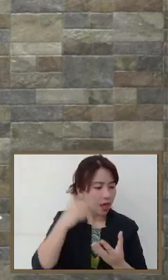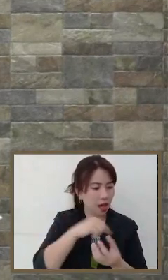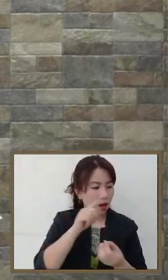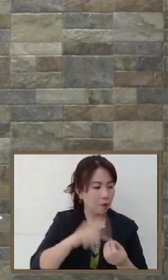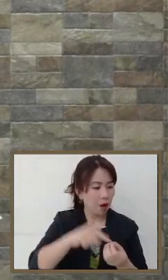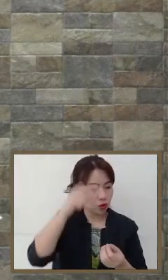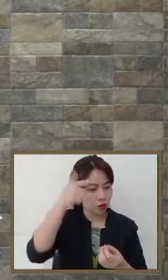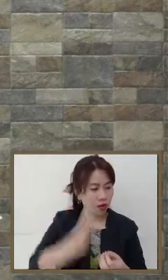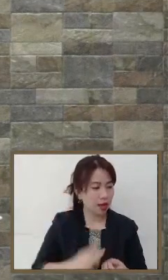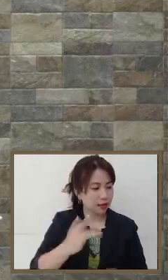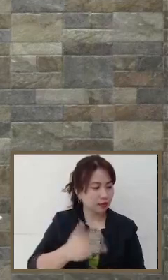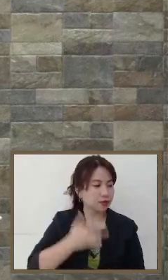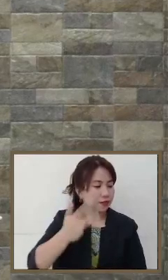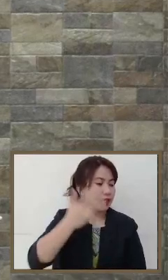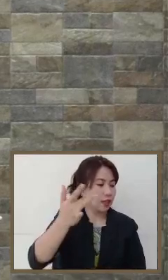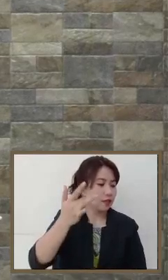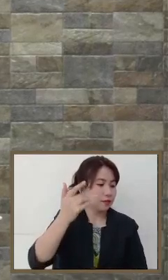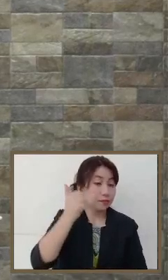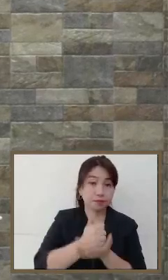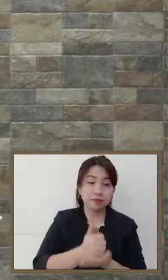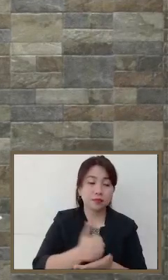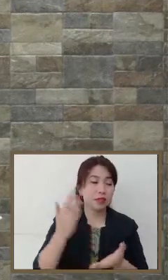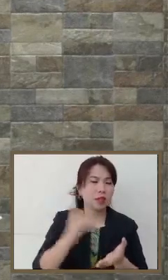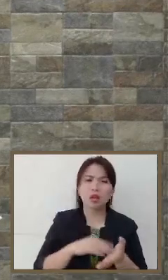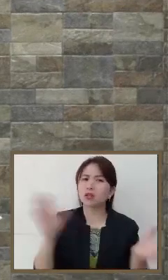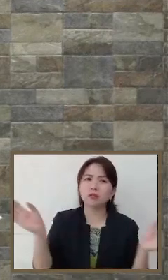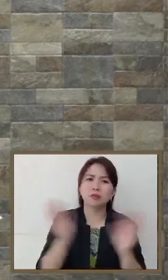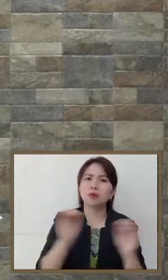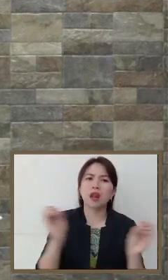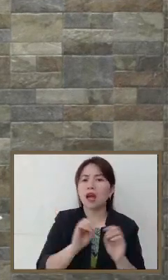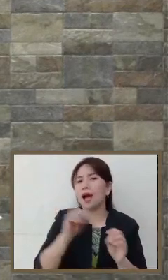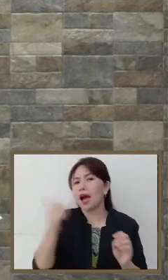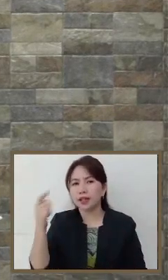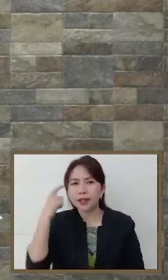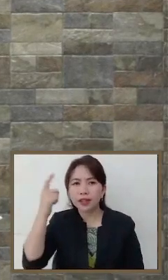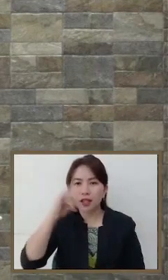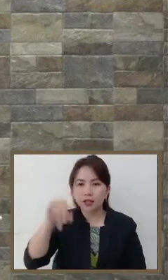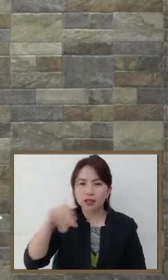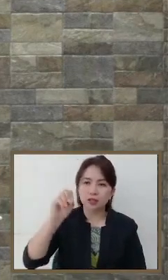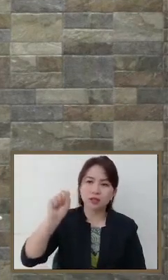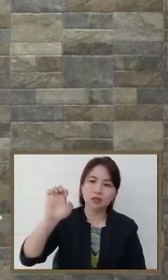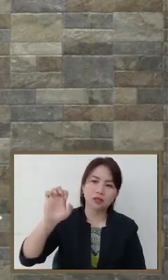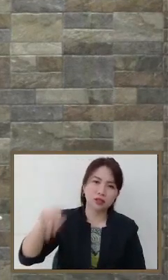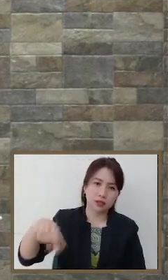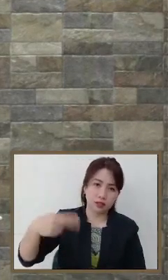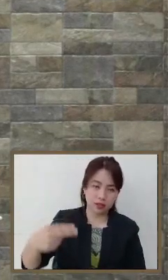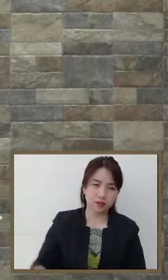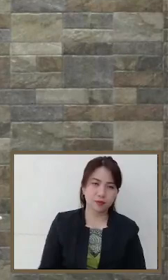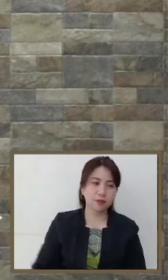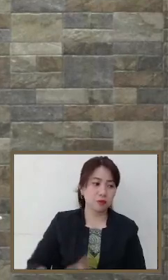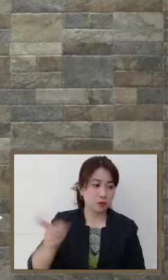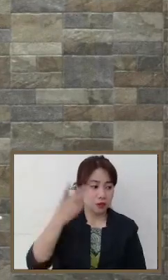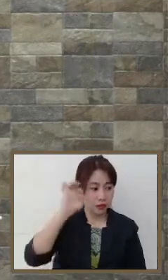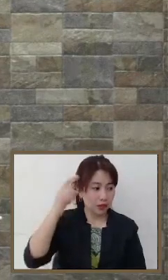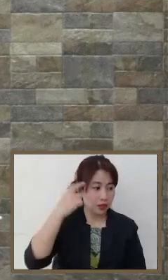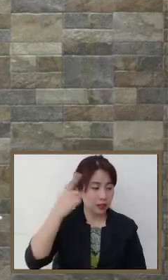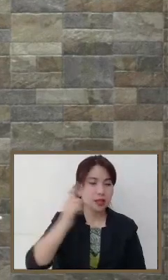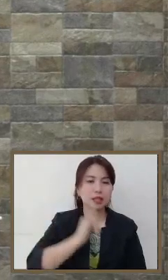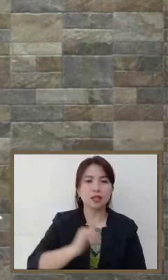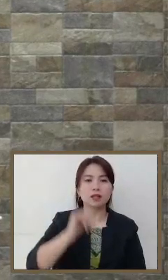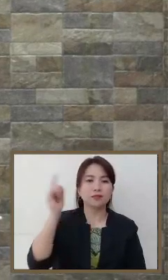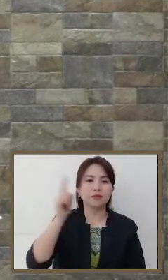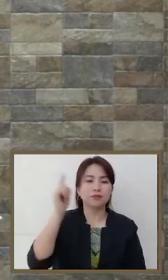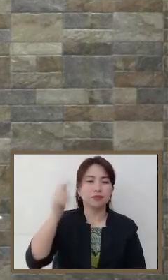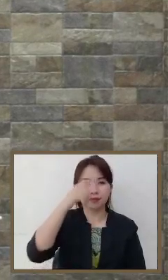Panginoon Walang inibang ibang inisip si Joseph hindi niya inisip kung sino-sino pa naman ang inisip niya ang Diyos Teka lang hindi ko